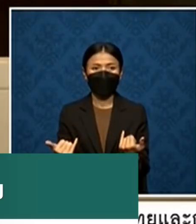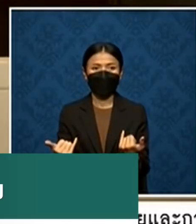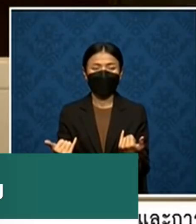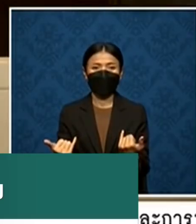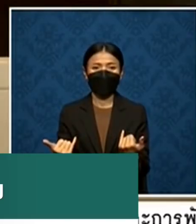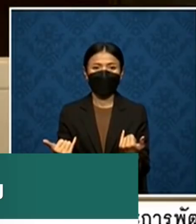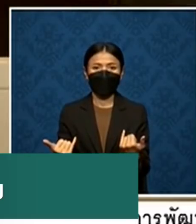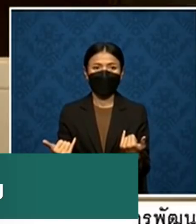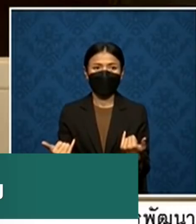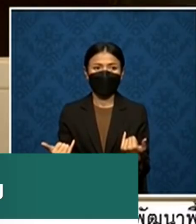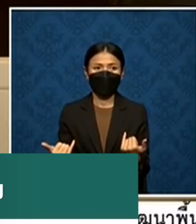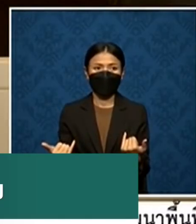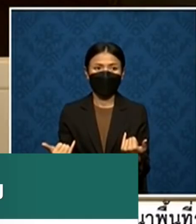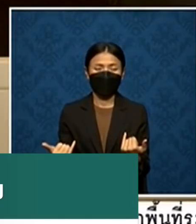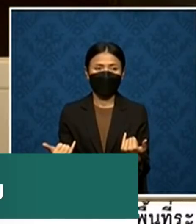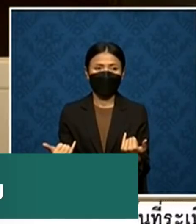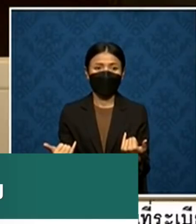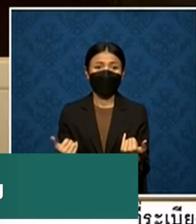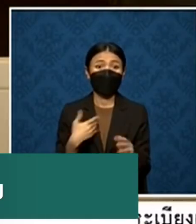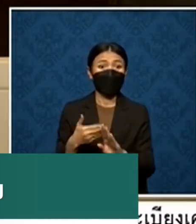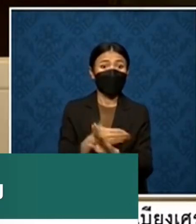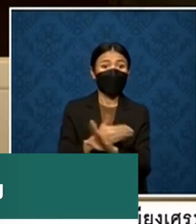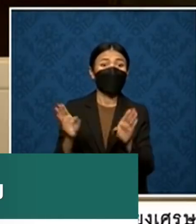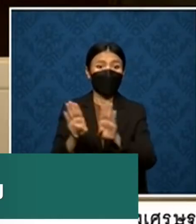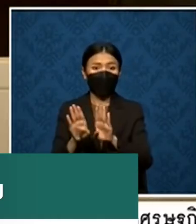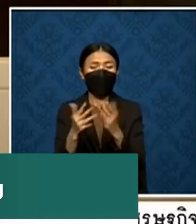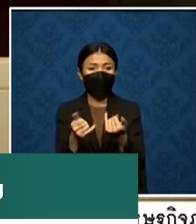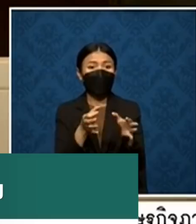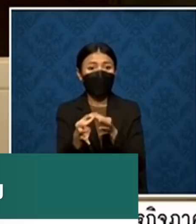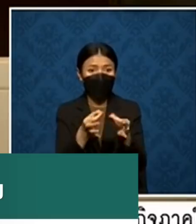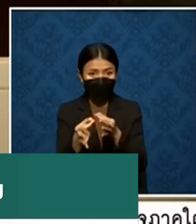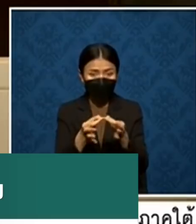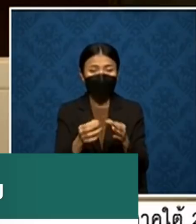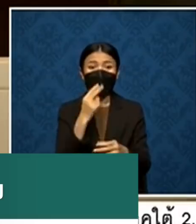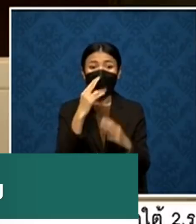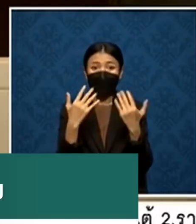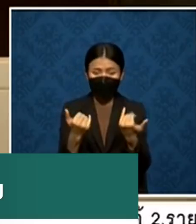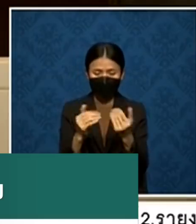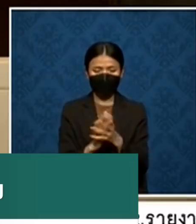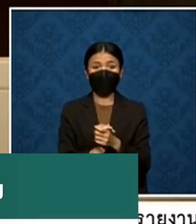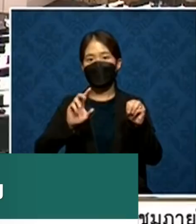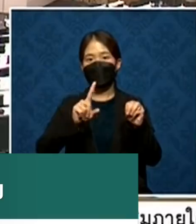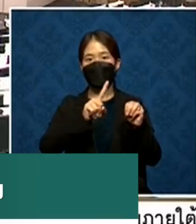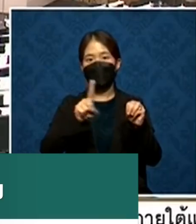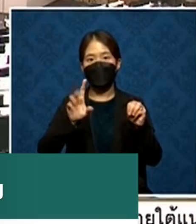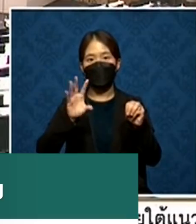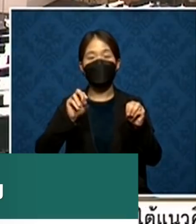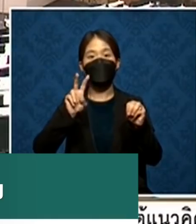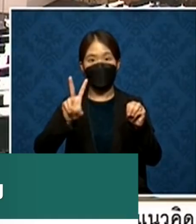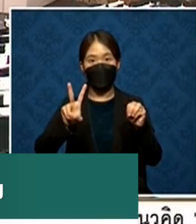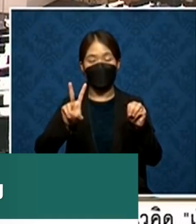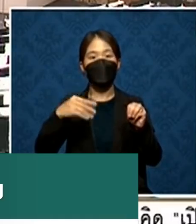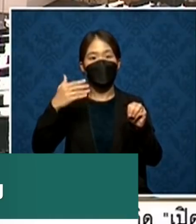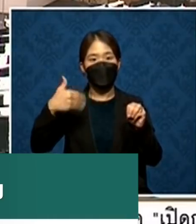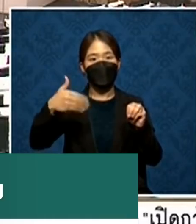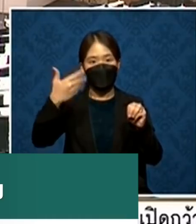เพราะไม่กดบัตรเขานับจากตัวบัตรอันนี้คือข้อมูลที่เป็นอยู่ประจำอยู่ในสภาแต่ว่าเรื่อง